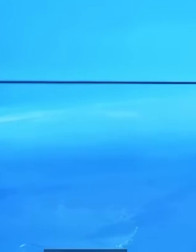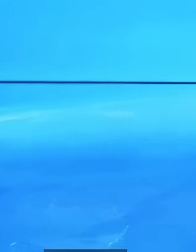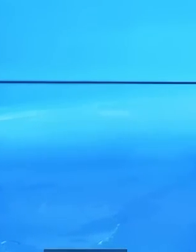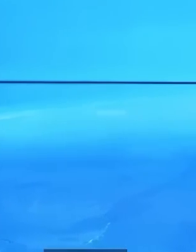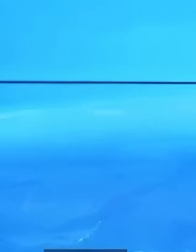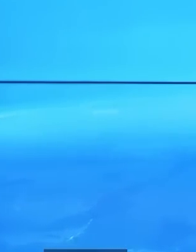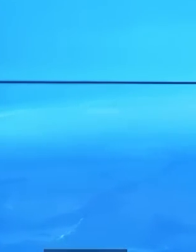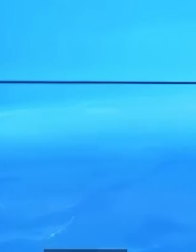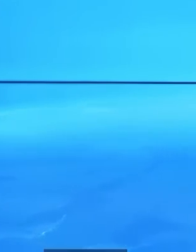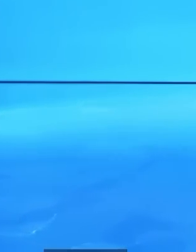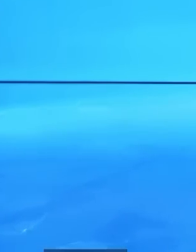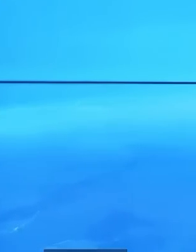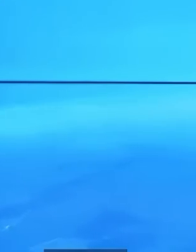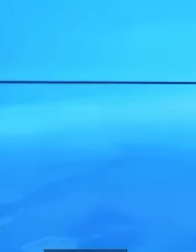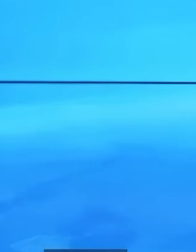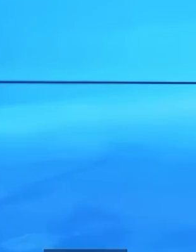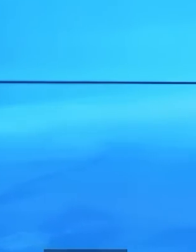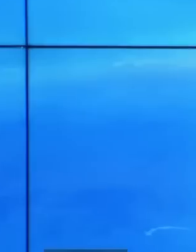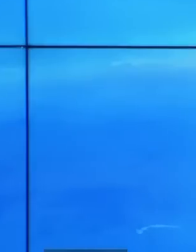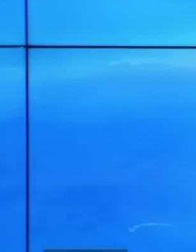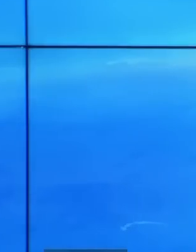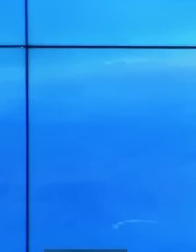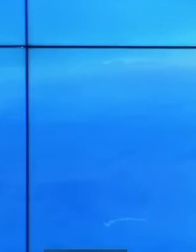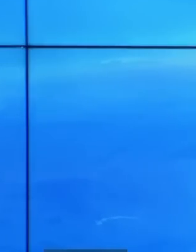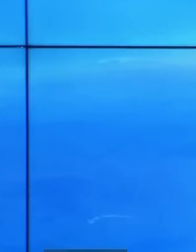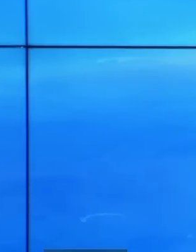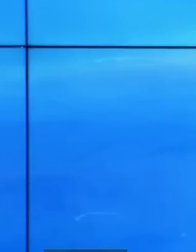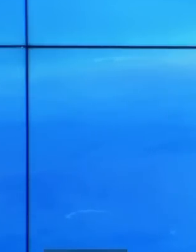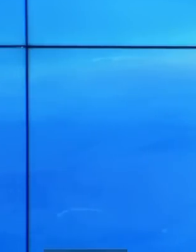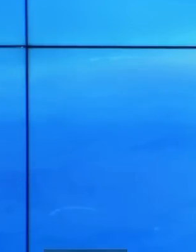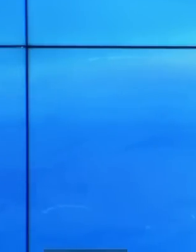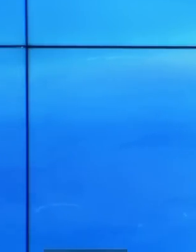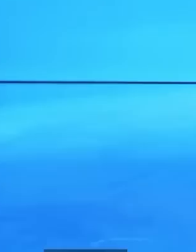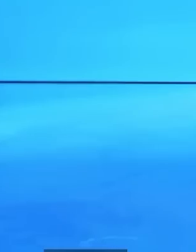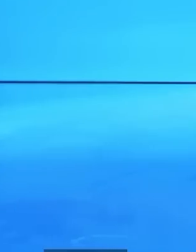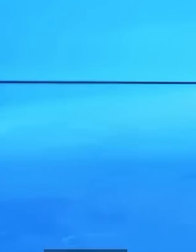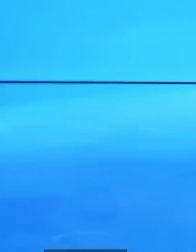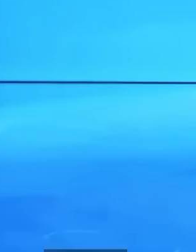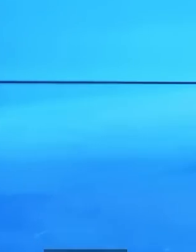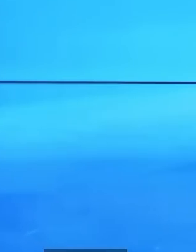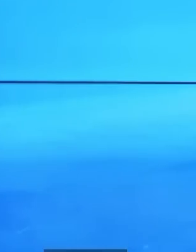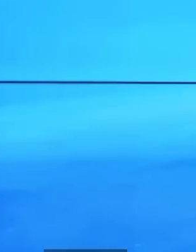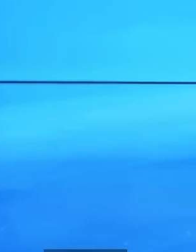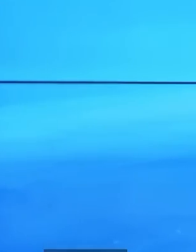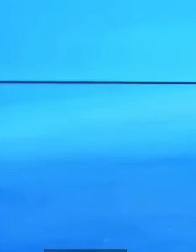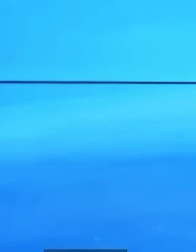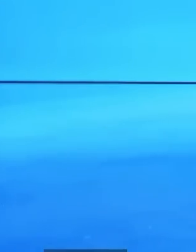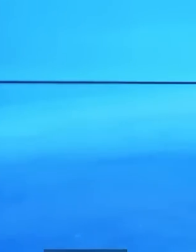ndërkombëtare, zoti Afrim Hoti. Zoti Hoti, faleminderit për kohën. Faleminderit për ftesën. Po nisim këtë bisedë